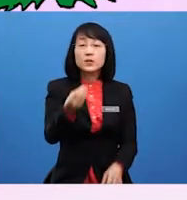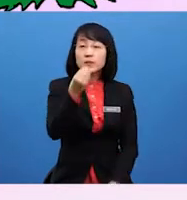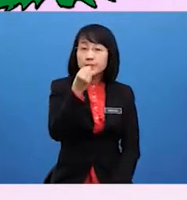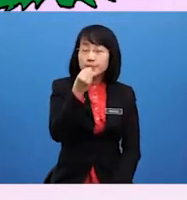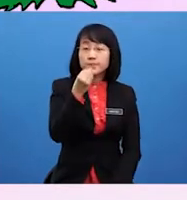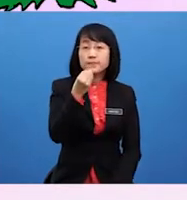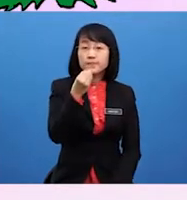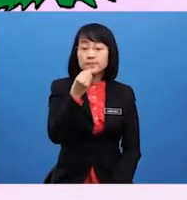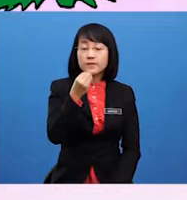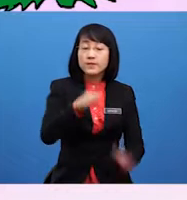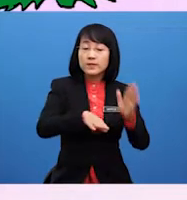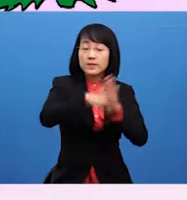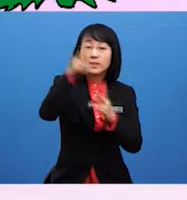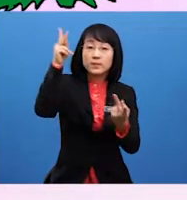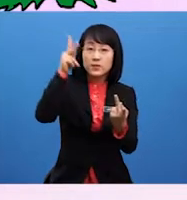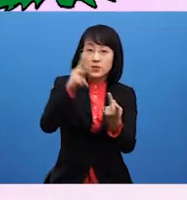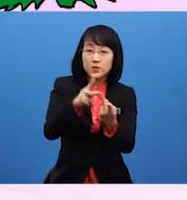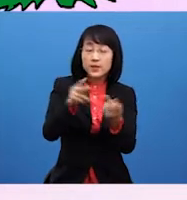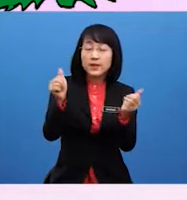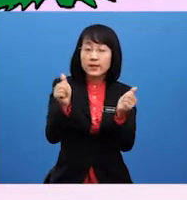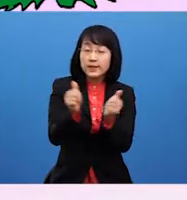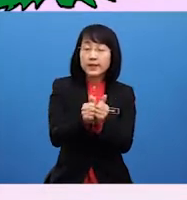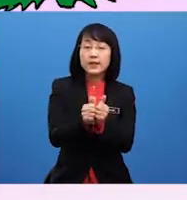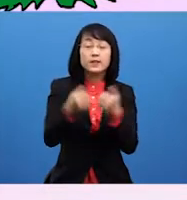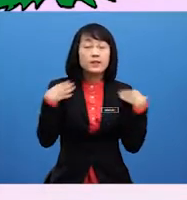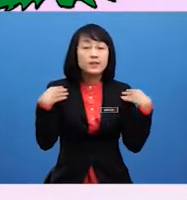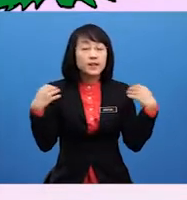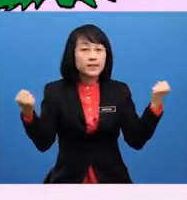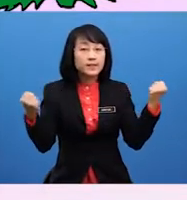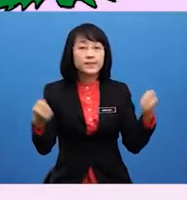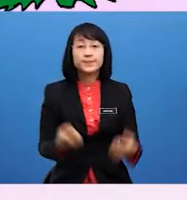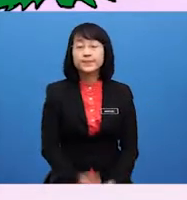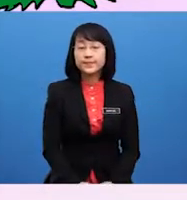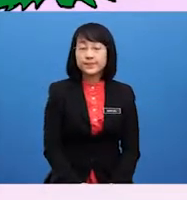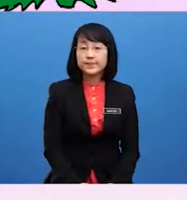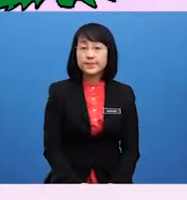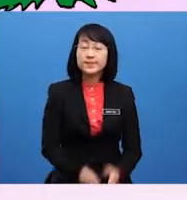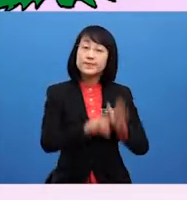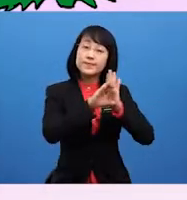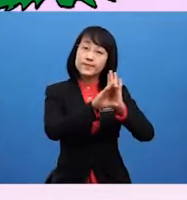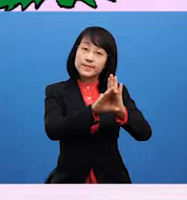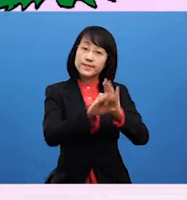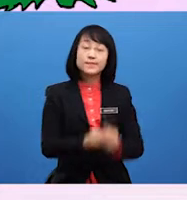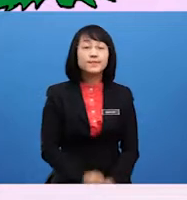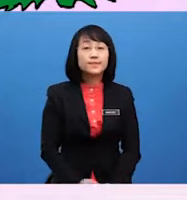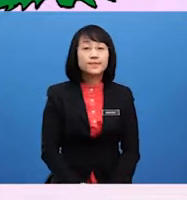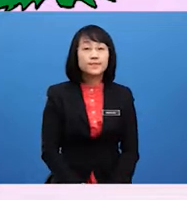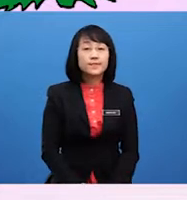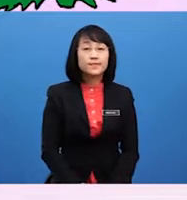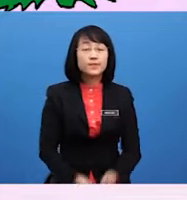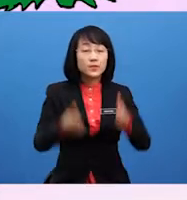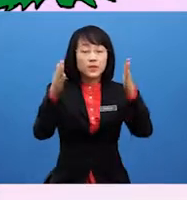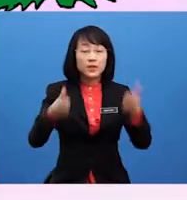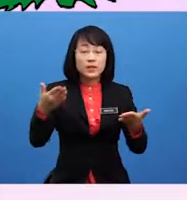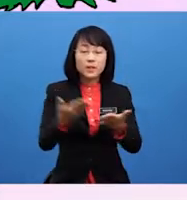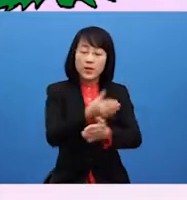yang lebih sesuai dengan keadaan kesihatan mereka. Sebagai contoh, mereka yang baru